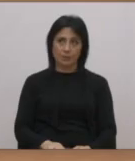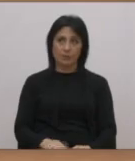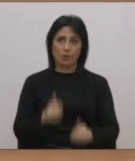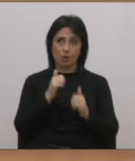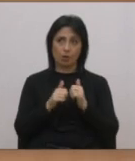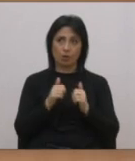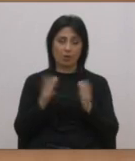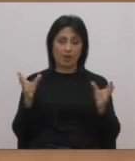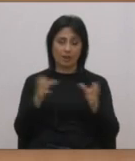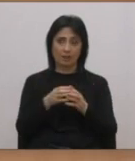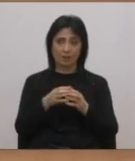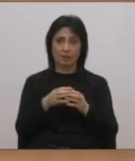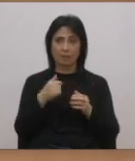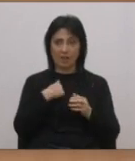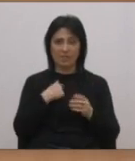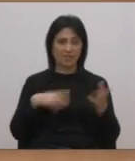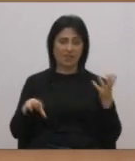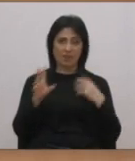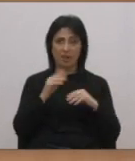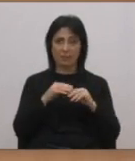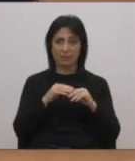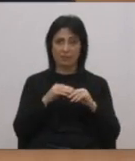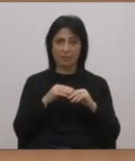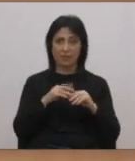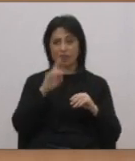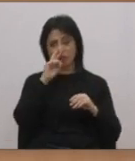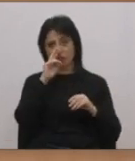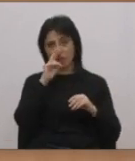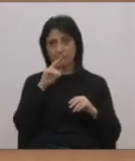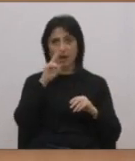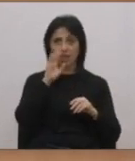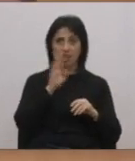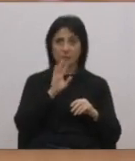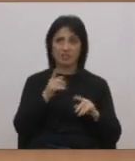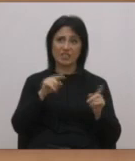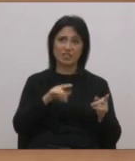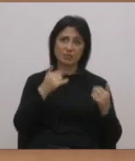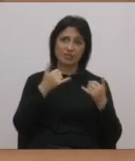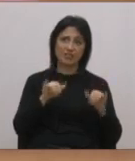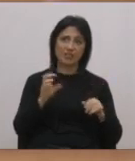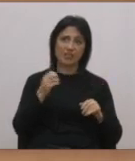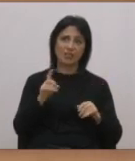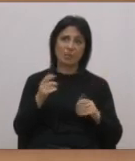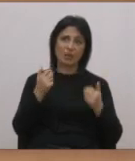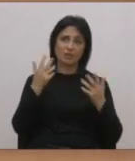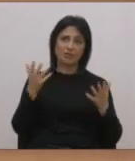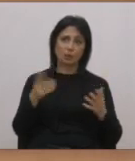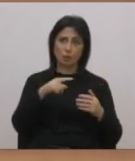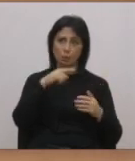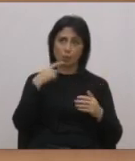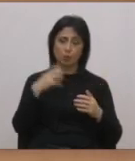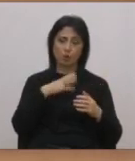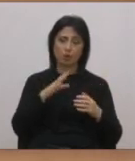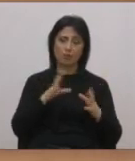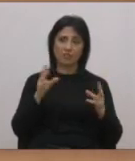Ყველა ერთად, მეც ყველა, შეცდომებით, არაშეცდომებით ის მიკვირს კიდე, რომ ამდენ ამხელა რუსულ